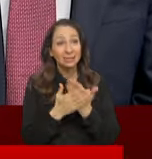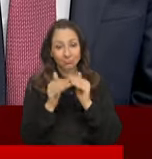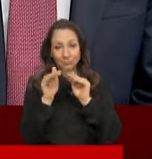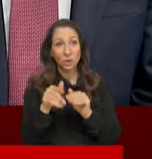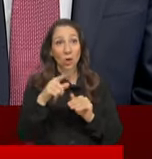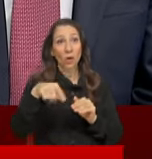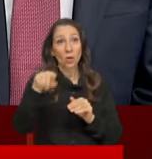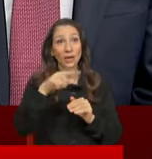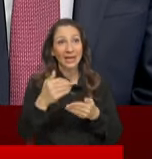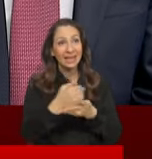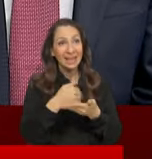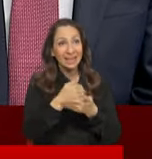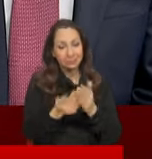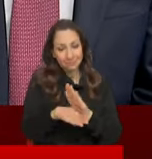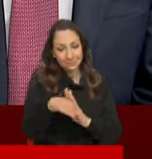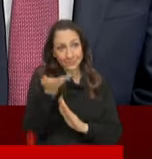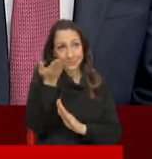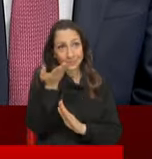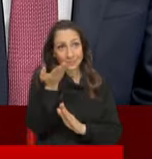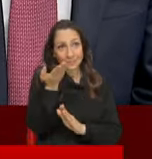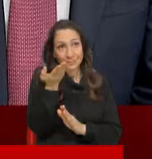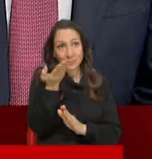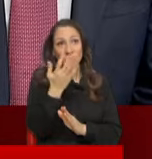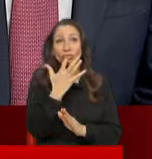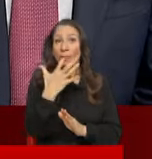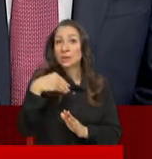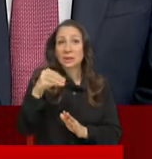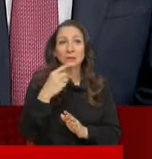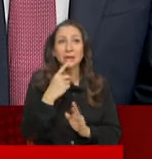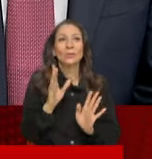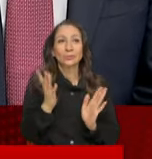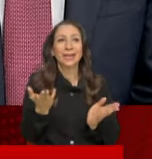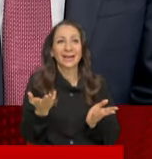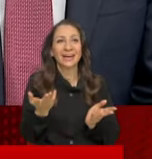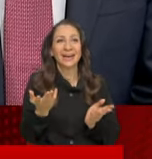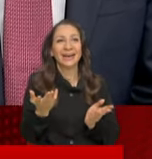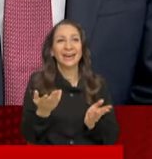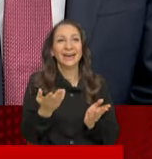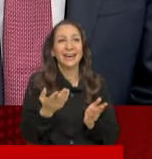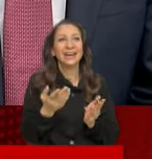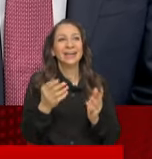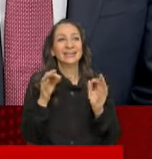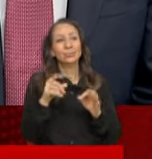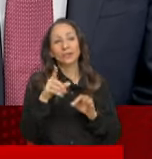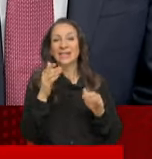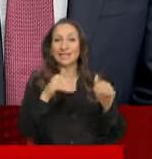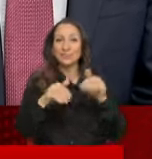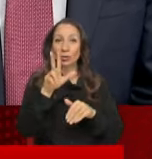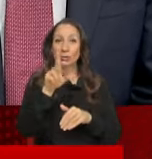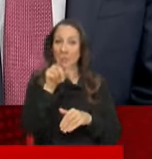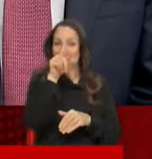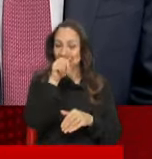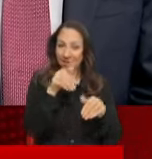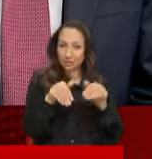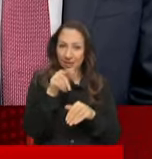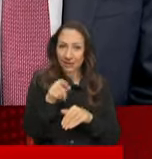onların gelirlerini arttıran işte yani domates satın demiyoruz da şimdi bu arada galiba bu seçimde 31 Mart